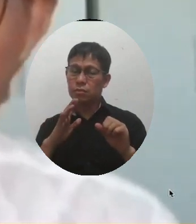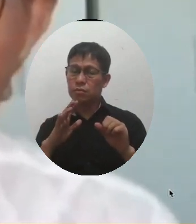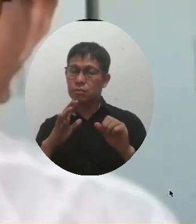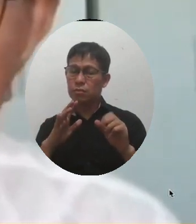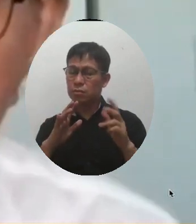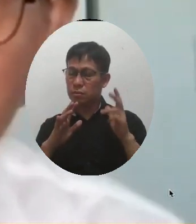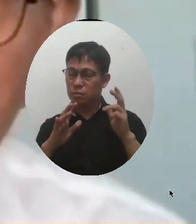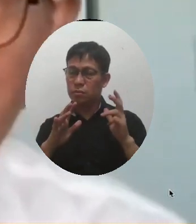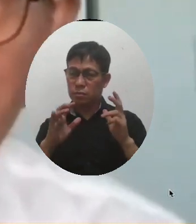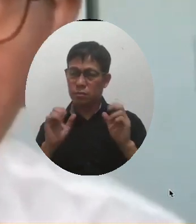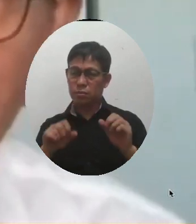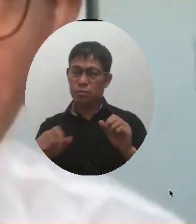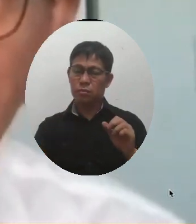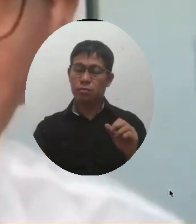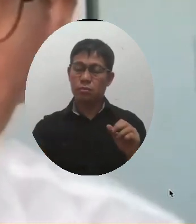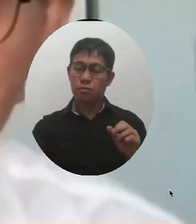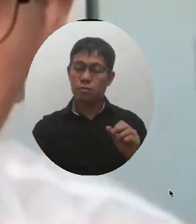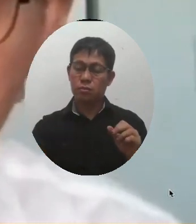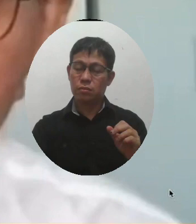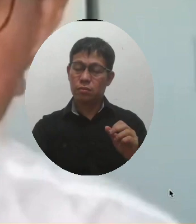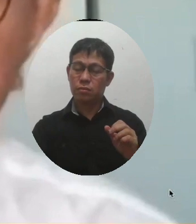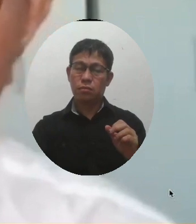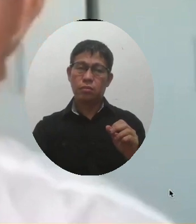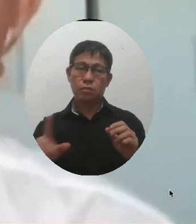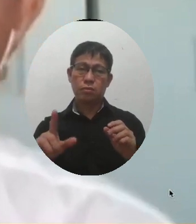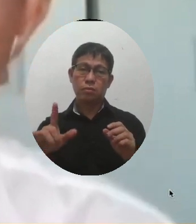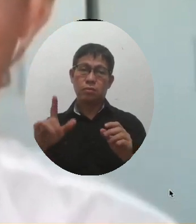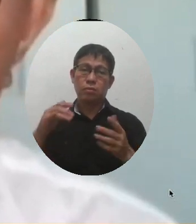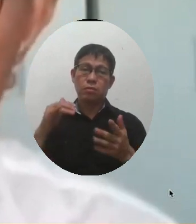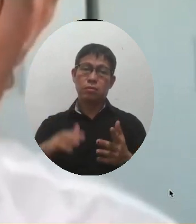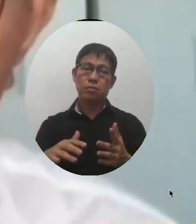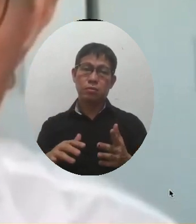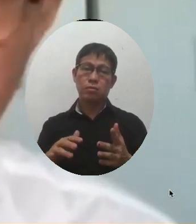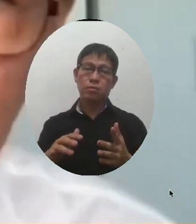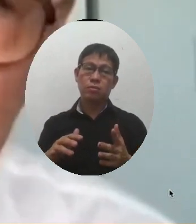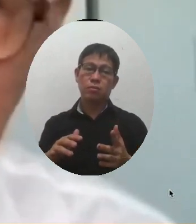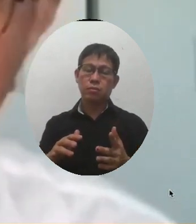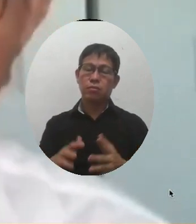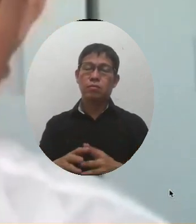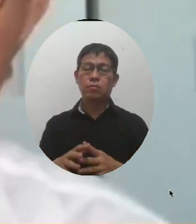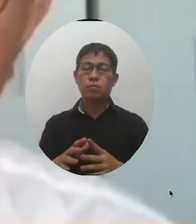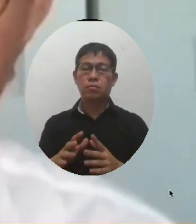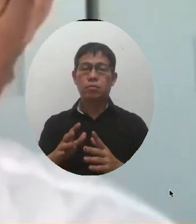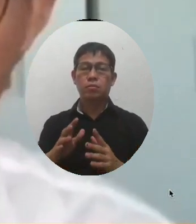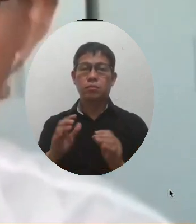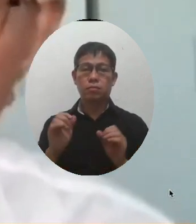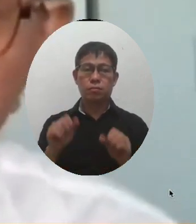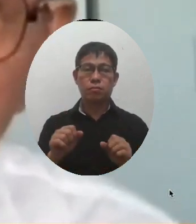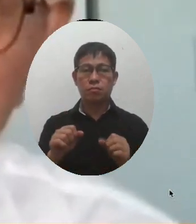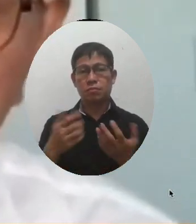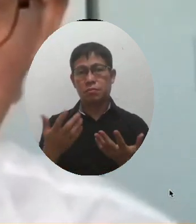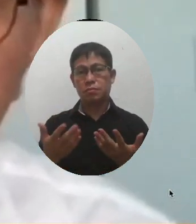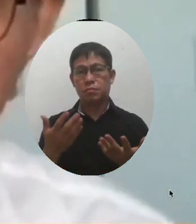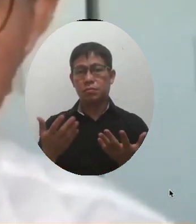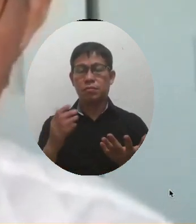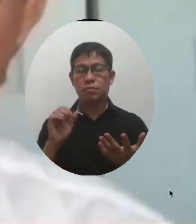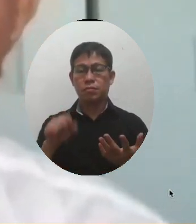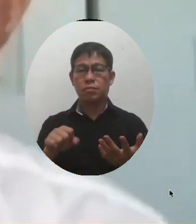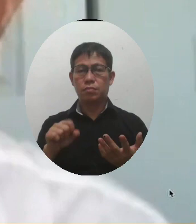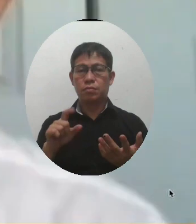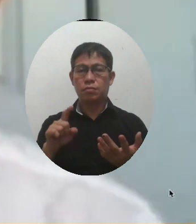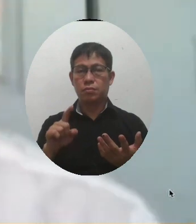mas maaga nagsimula makakuha ng mga gawain ang isang bata na nabingin o mahina ang kanyang